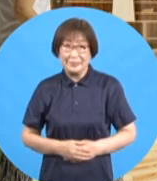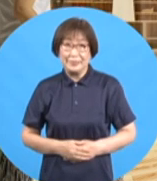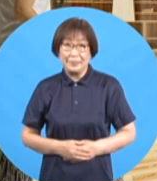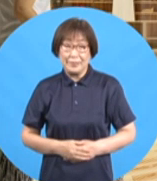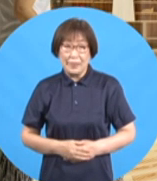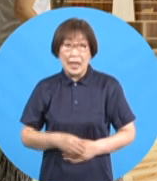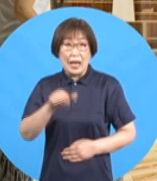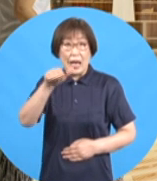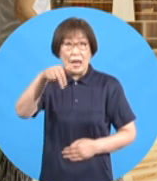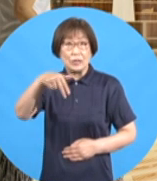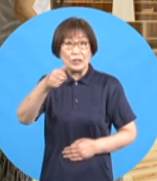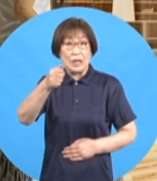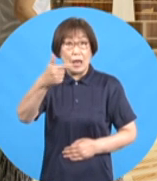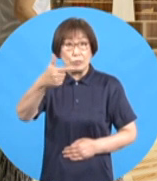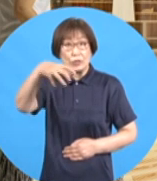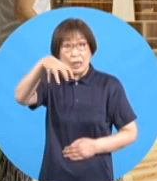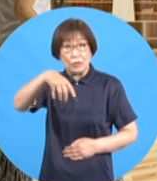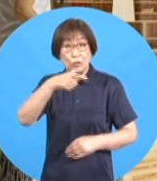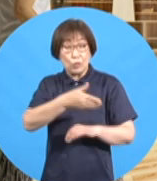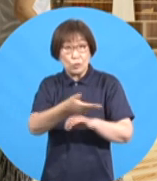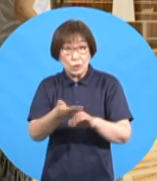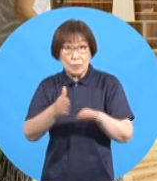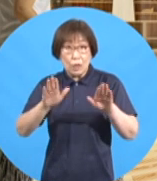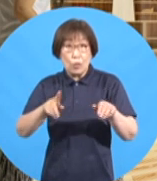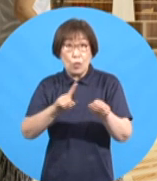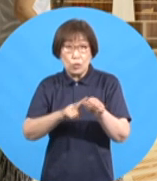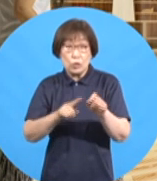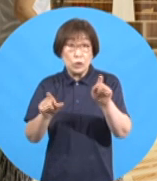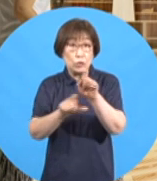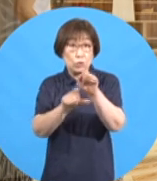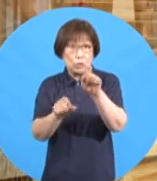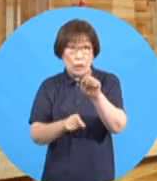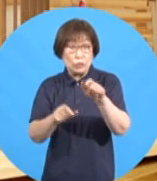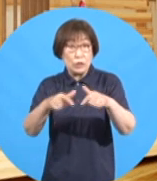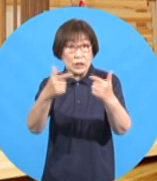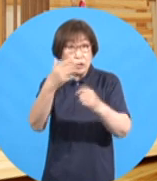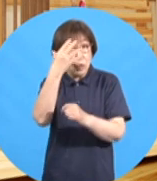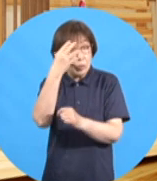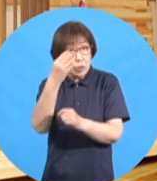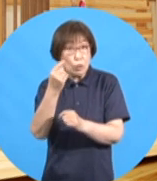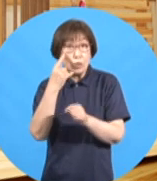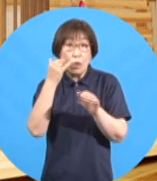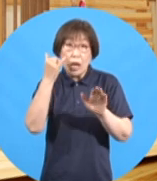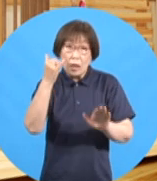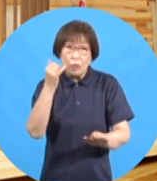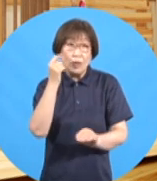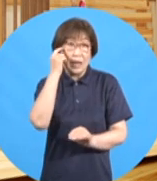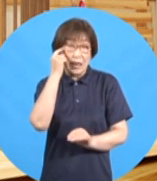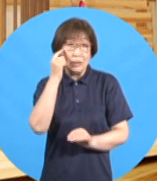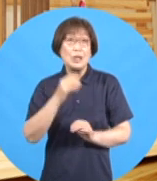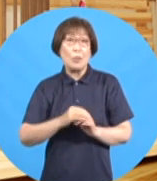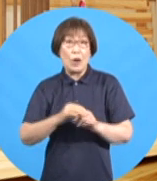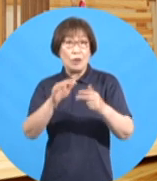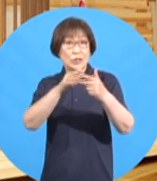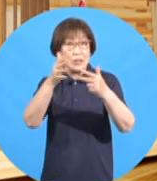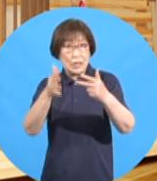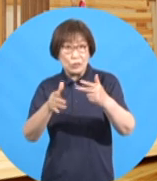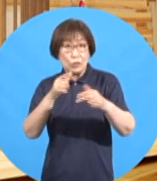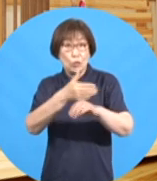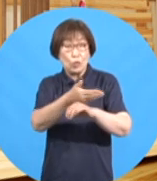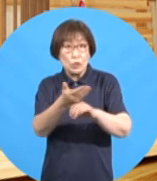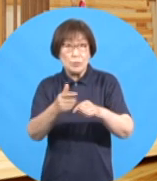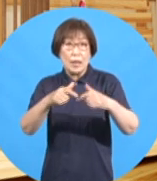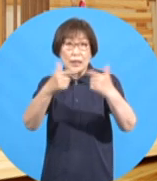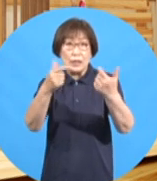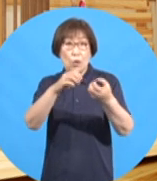アスタムランド徳島では今年10月、木の魅力を親子で感じてもらう施設、徳島木のおもちゃ